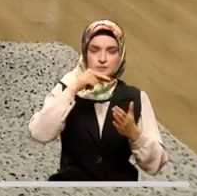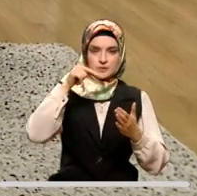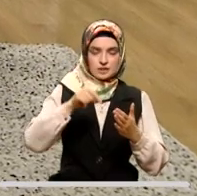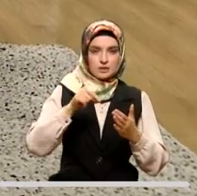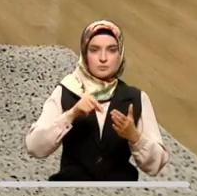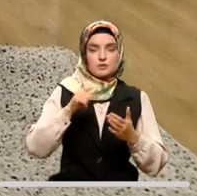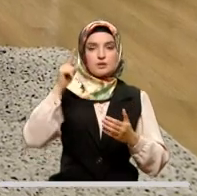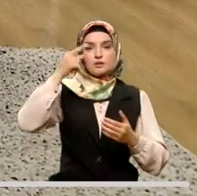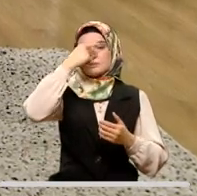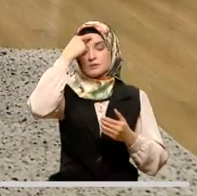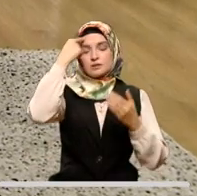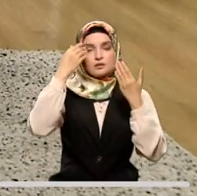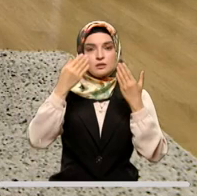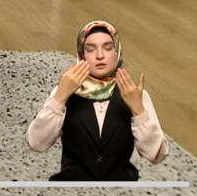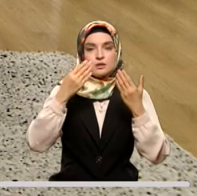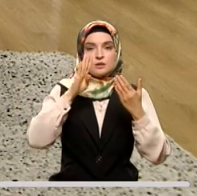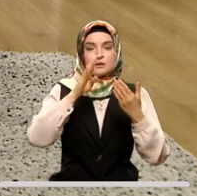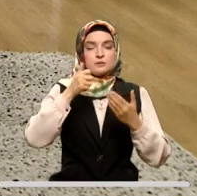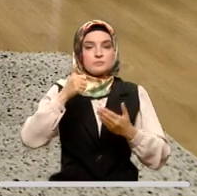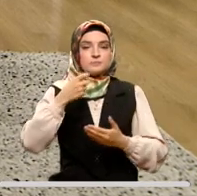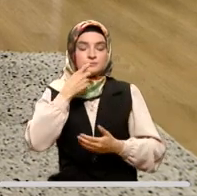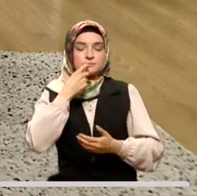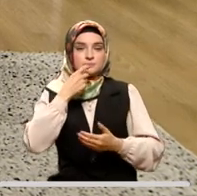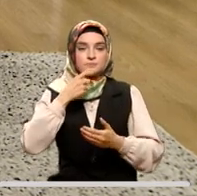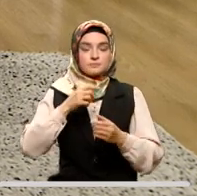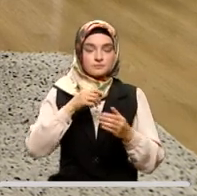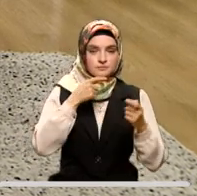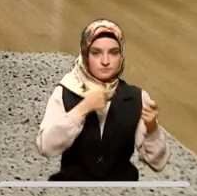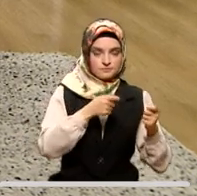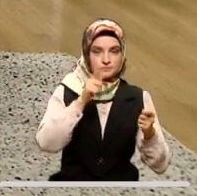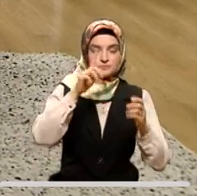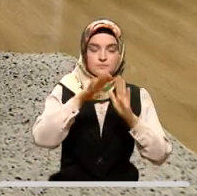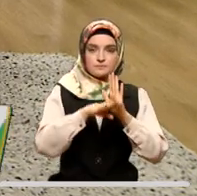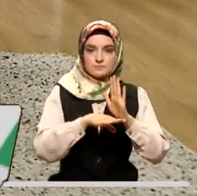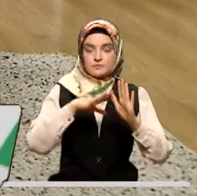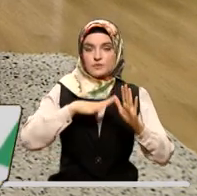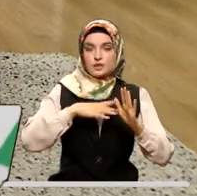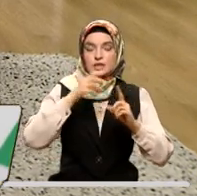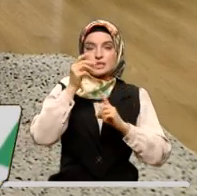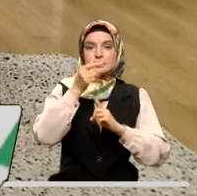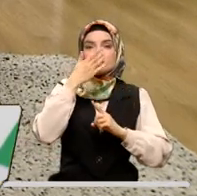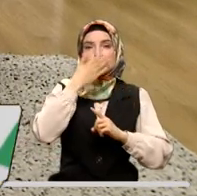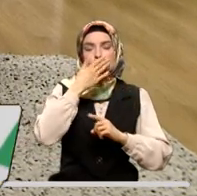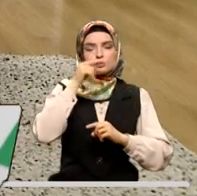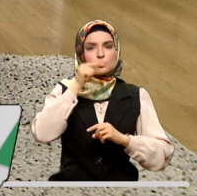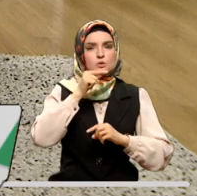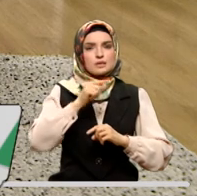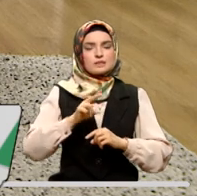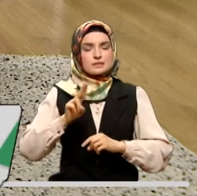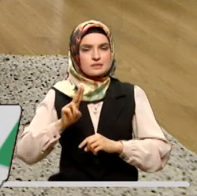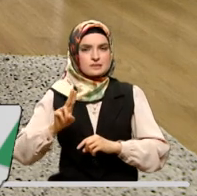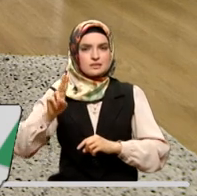ederse 4-6 yaş kurslarımızda bir program var. Artık ilkokulun o 7-8-9 yaş grubuna